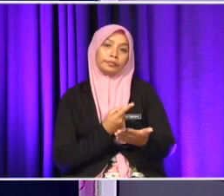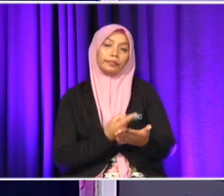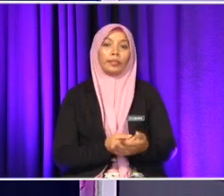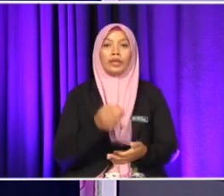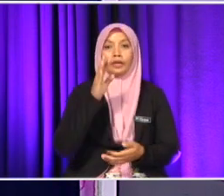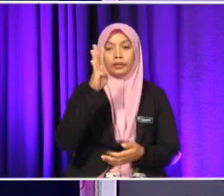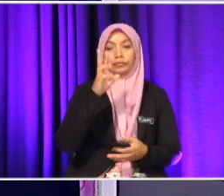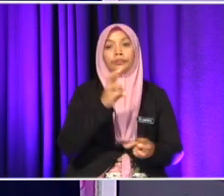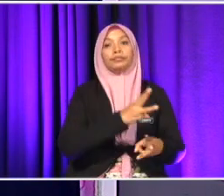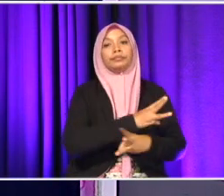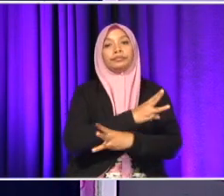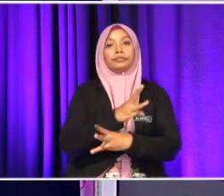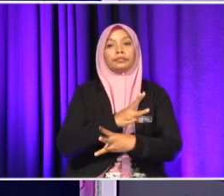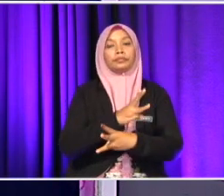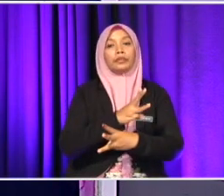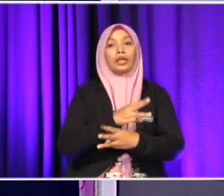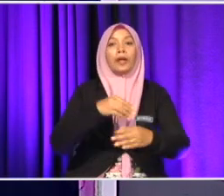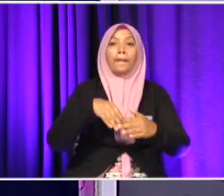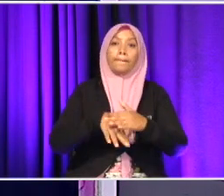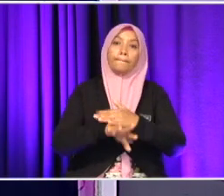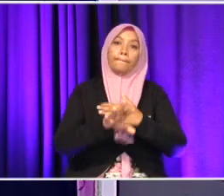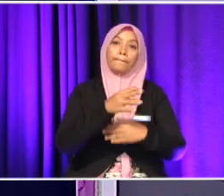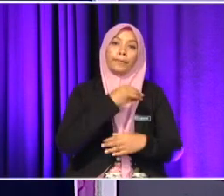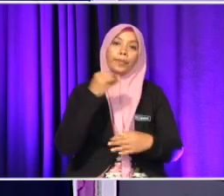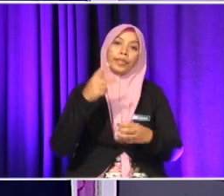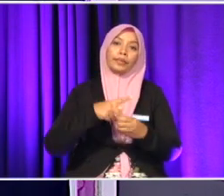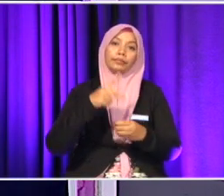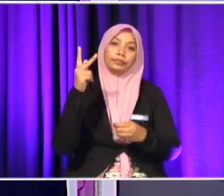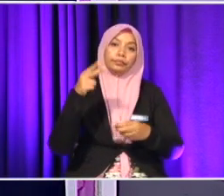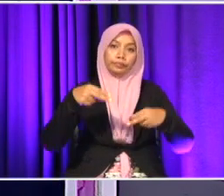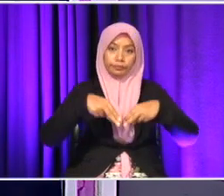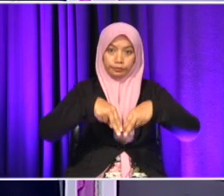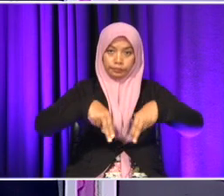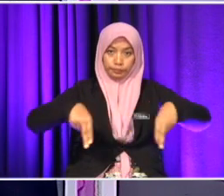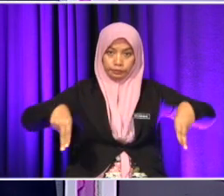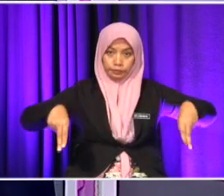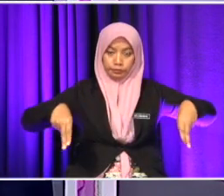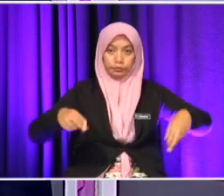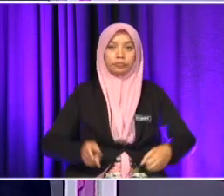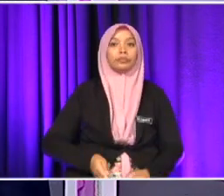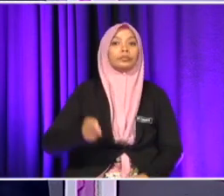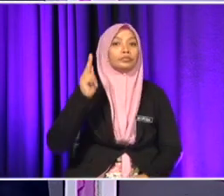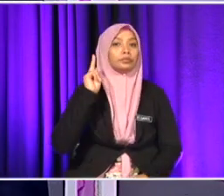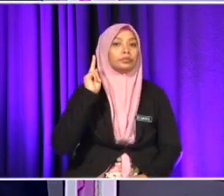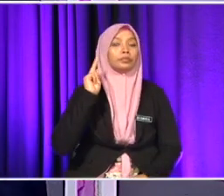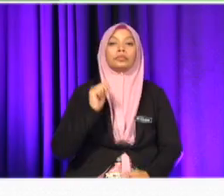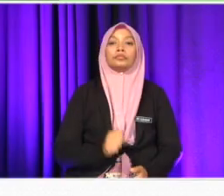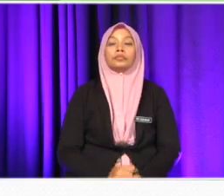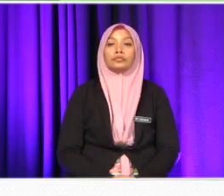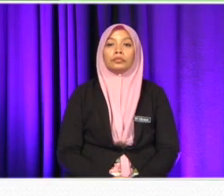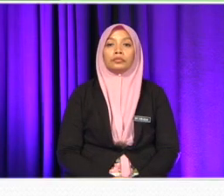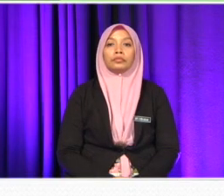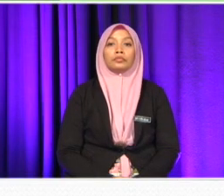mengawal aliran masuk dan keluar Oke kelima mengukur upaya pembelanjaan dan hutang dan yang keenam